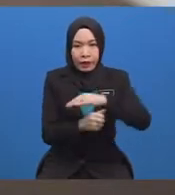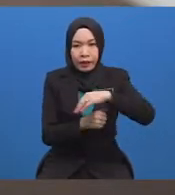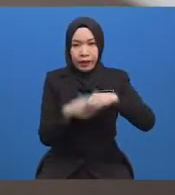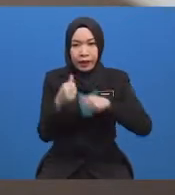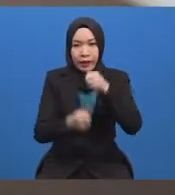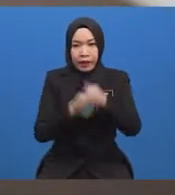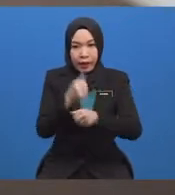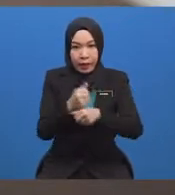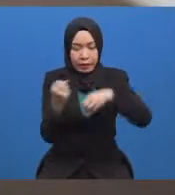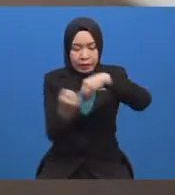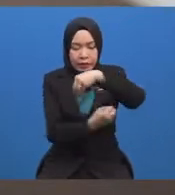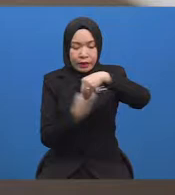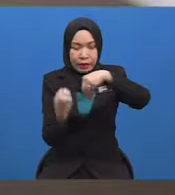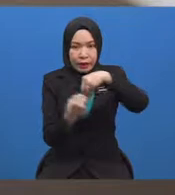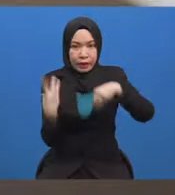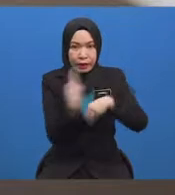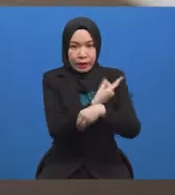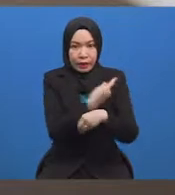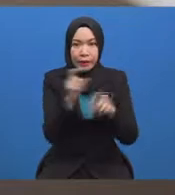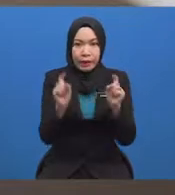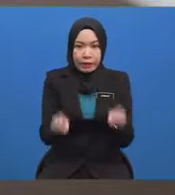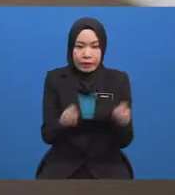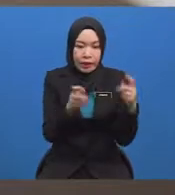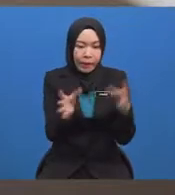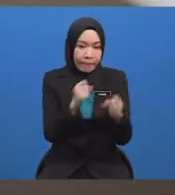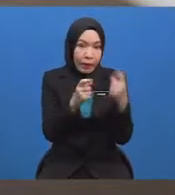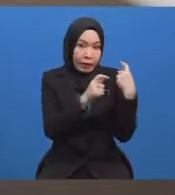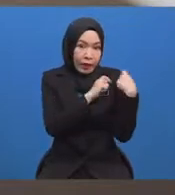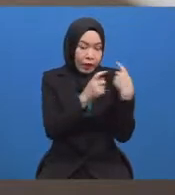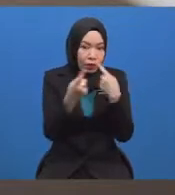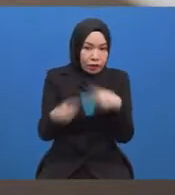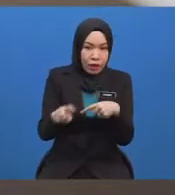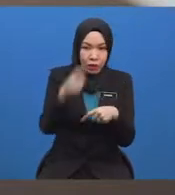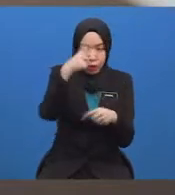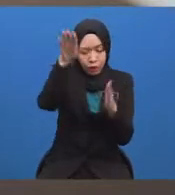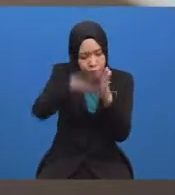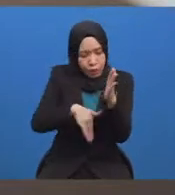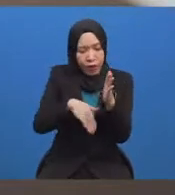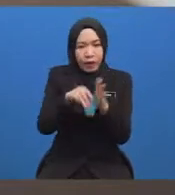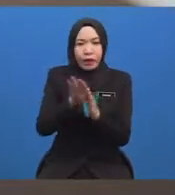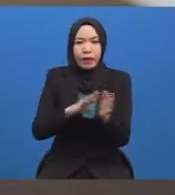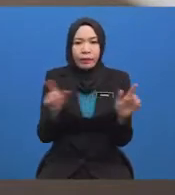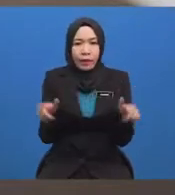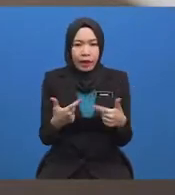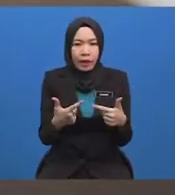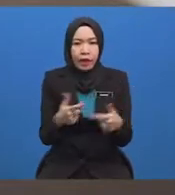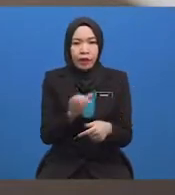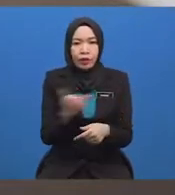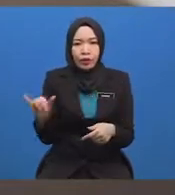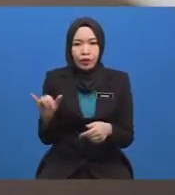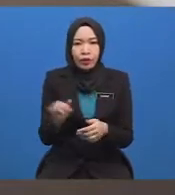tentang langkah-langkah mengurangkan risiko berlaku gerakkan jisim supaya kita sentiasa